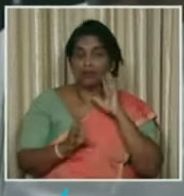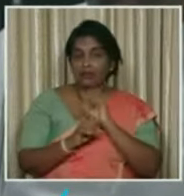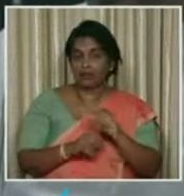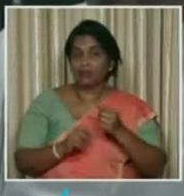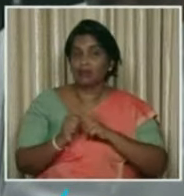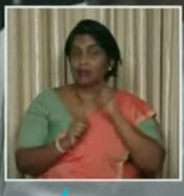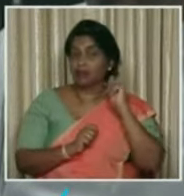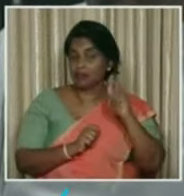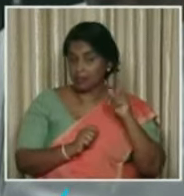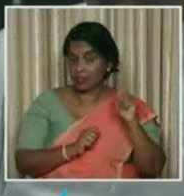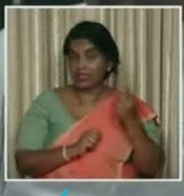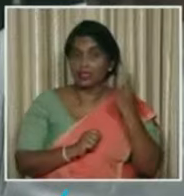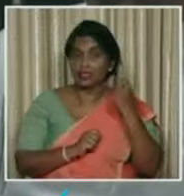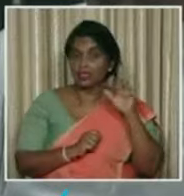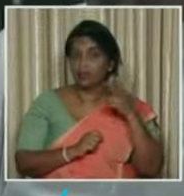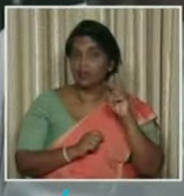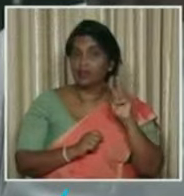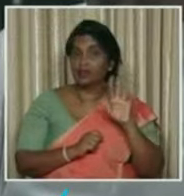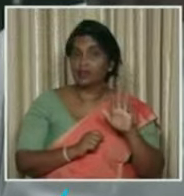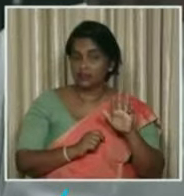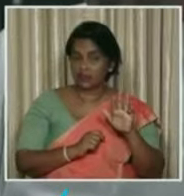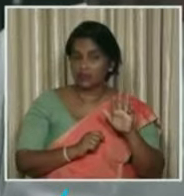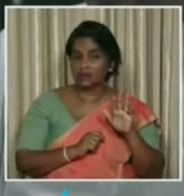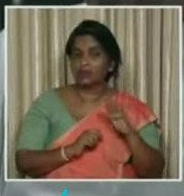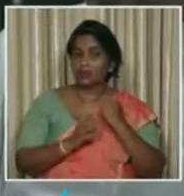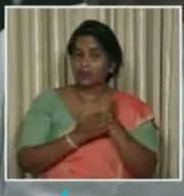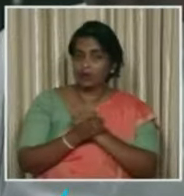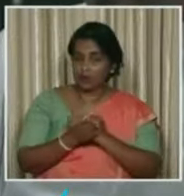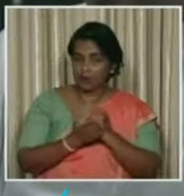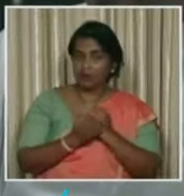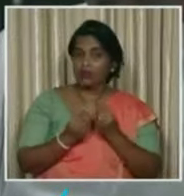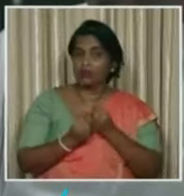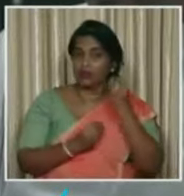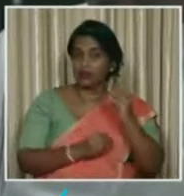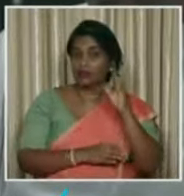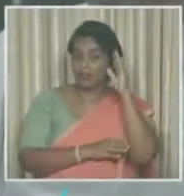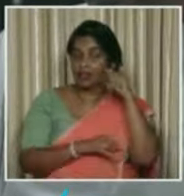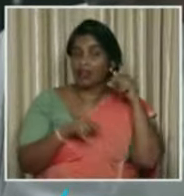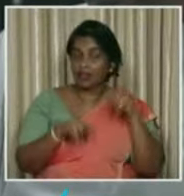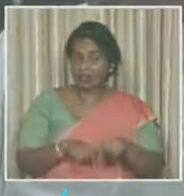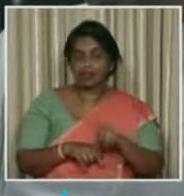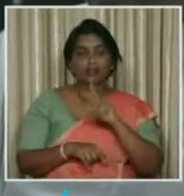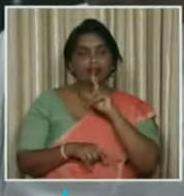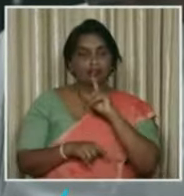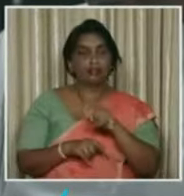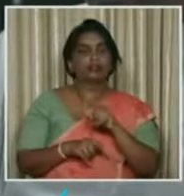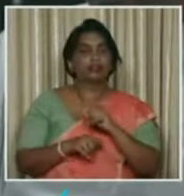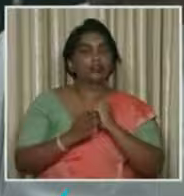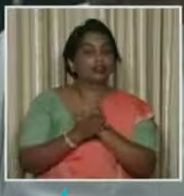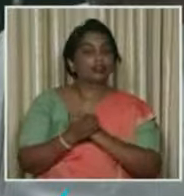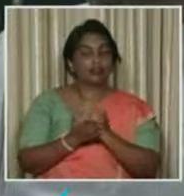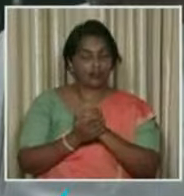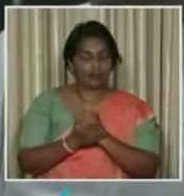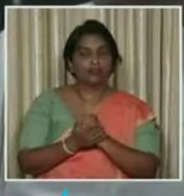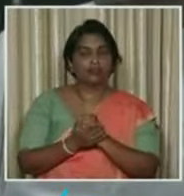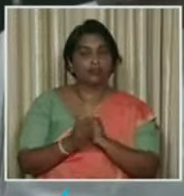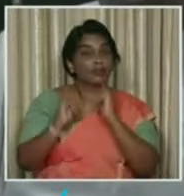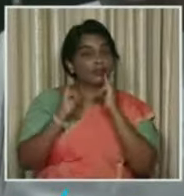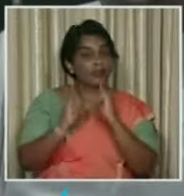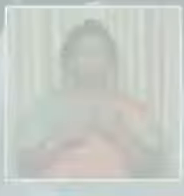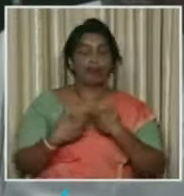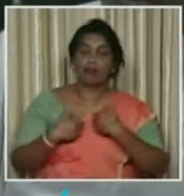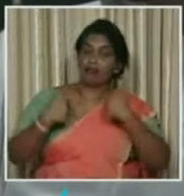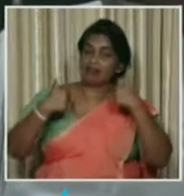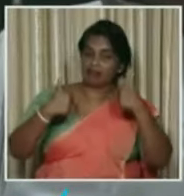ගෙවන්න තියෙන 1929 දී ඒ සියල්ලට අත උස්සපු එක්කෙනා තමයි අද කියන්නේ අනිත් සියලුම දෙනා වැරදි එයා